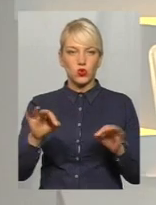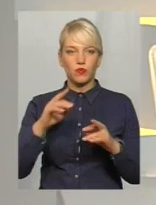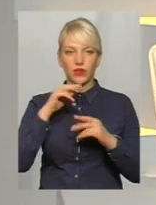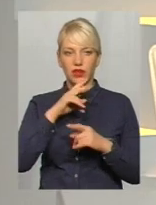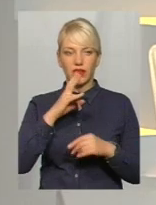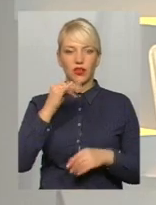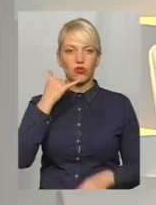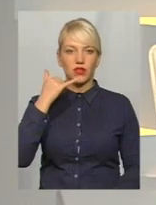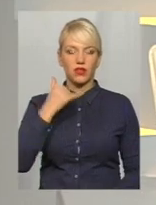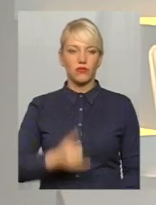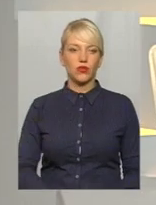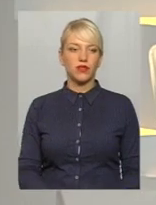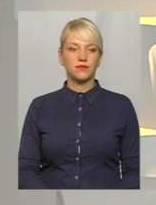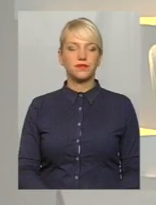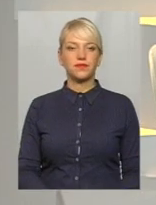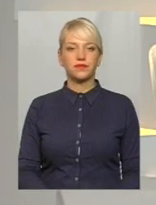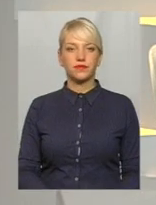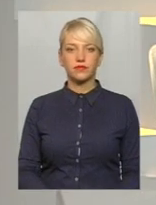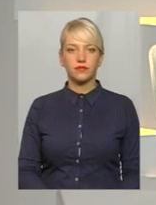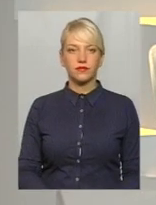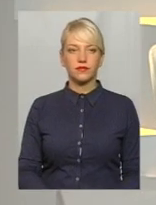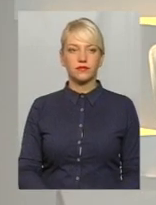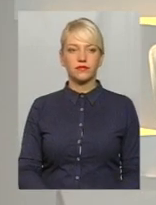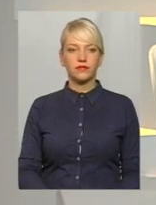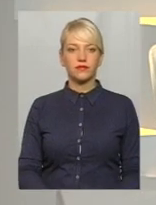згодом насамперед телефонні дзвінки, слухаємо вас.